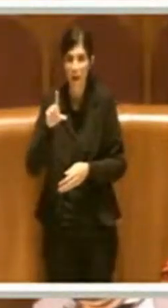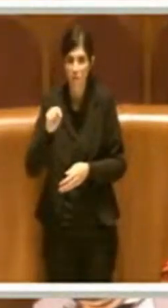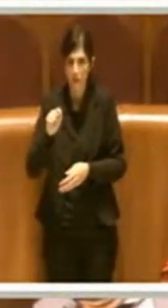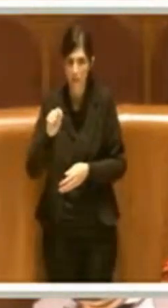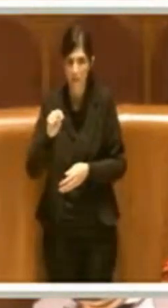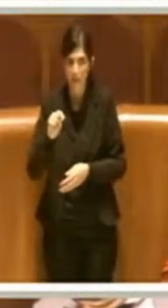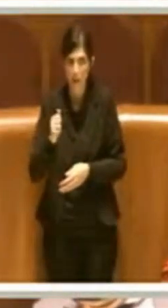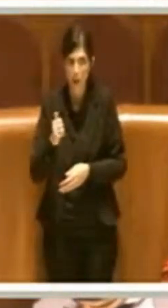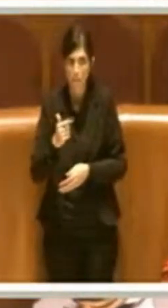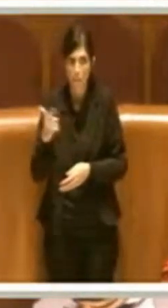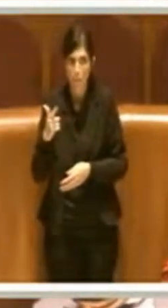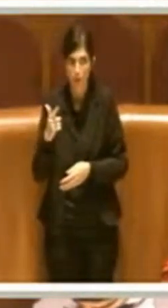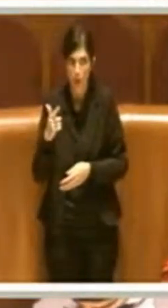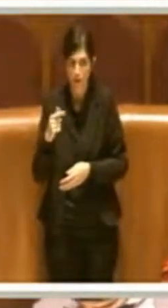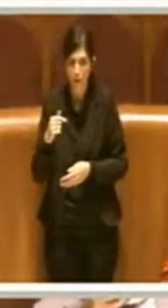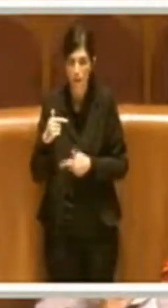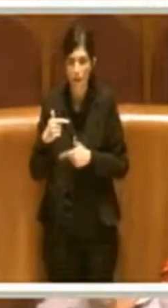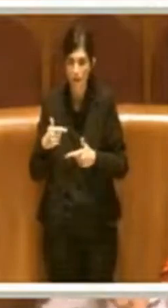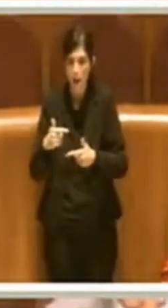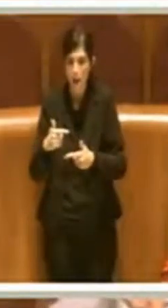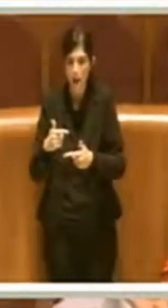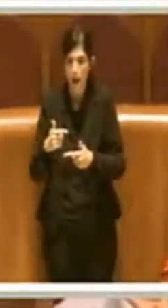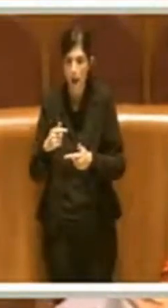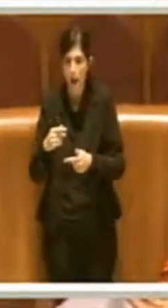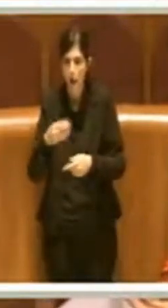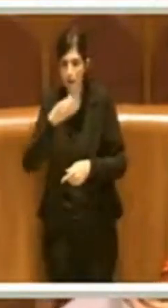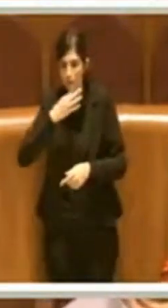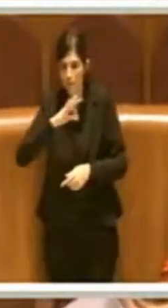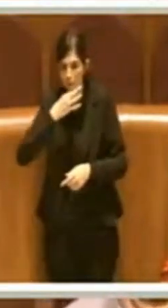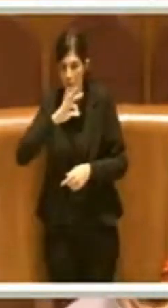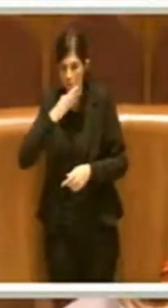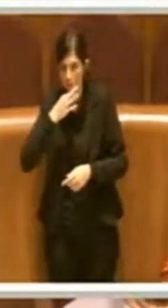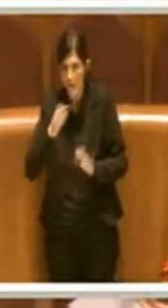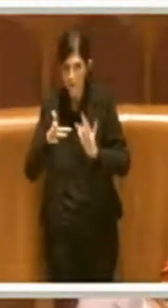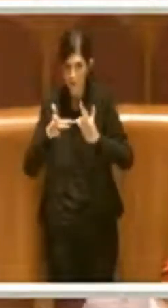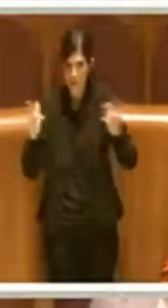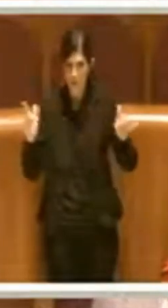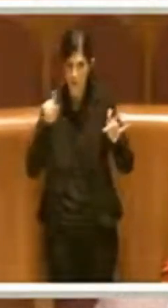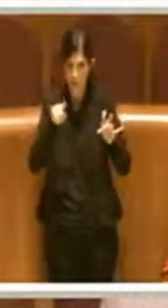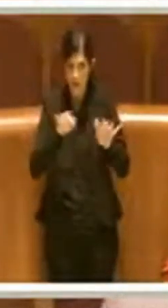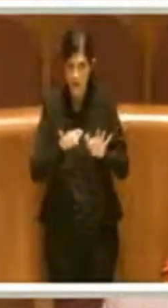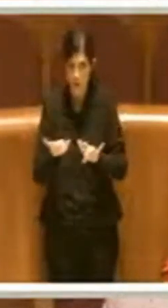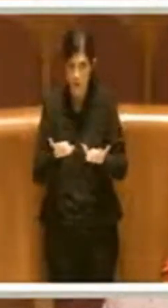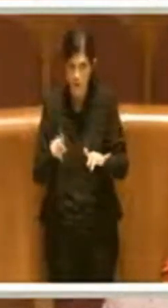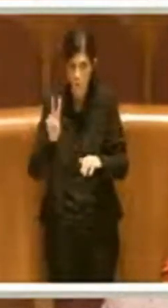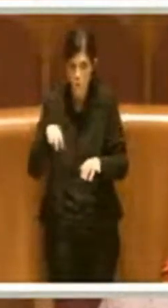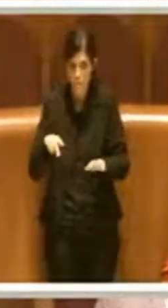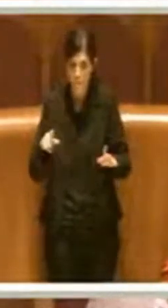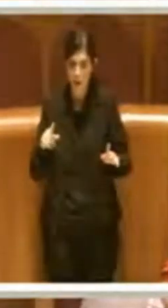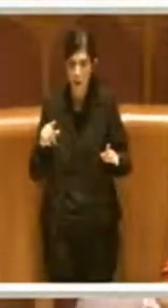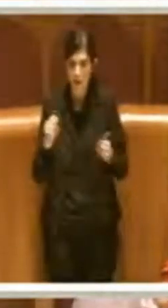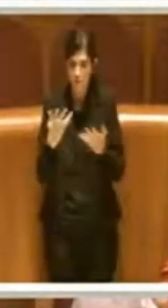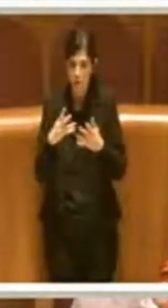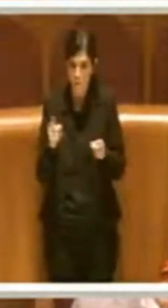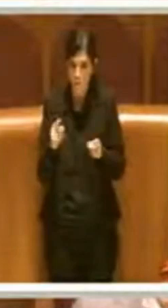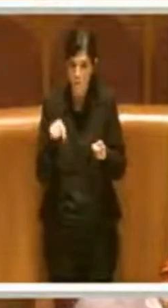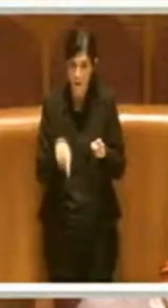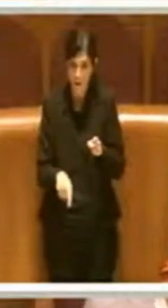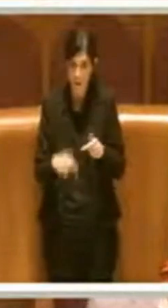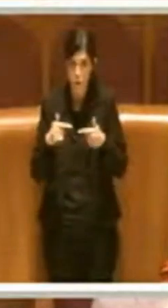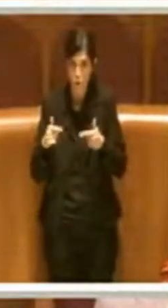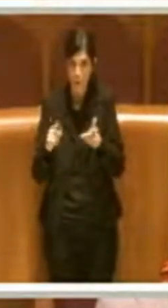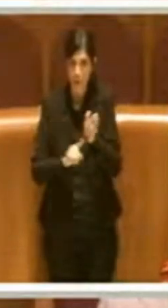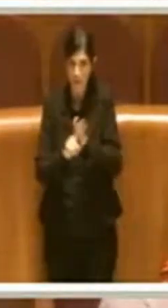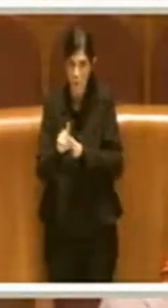2020 degli interventi che sono stati oggetto della consultazione online nel 2019 per dare la possibilità alla